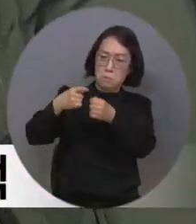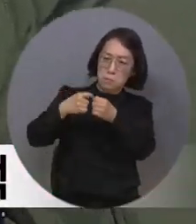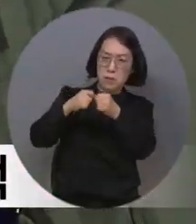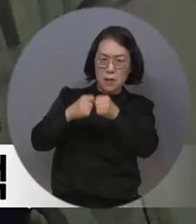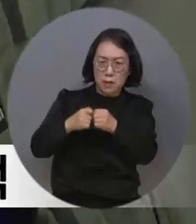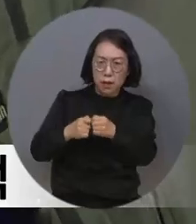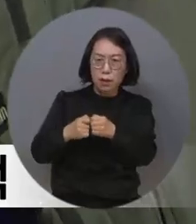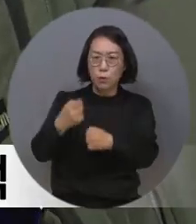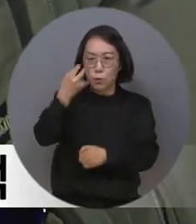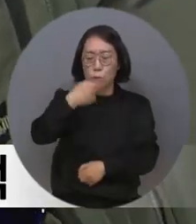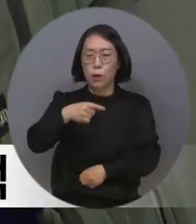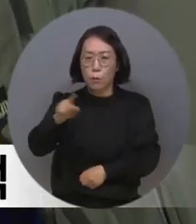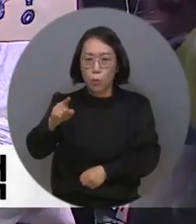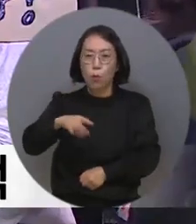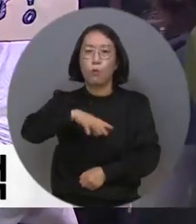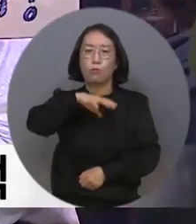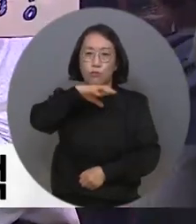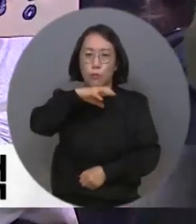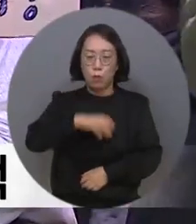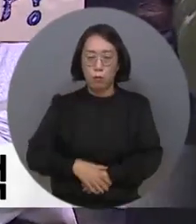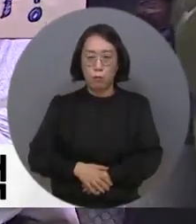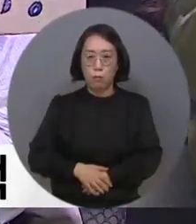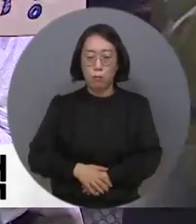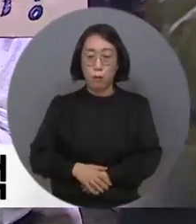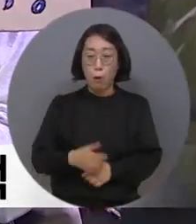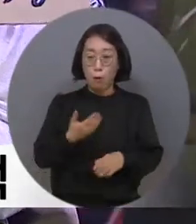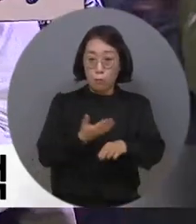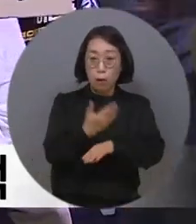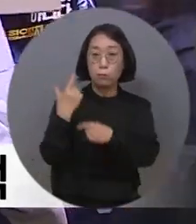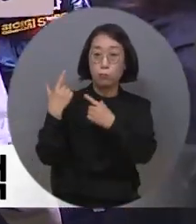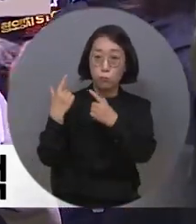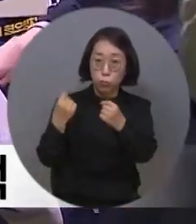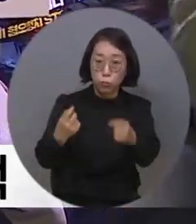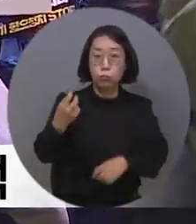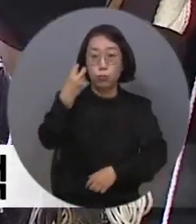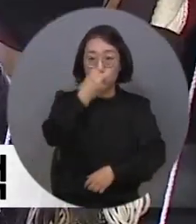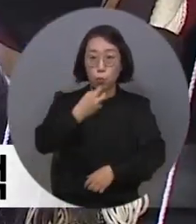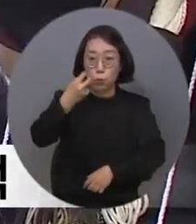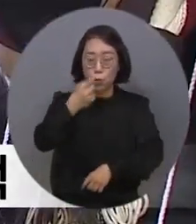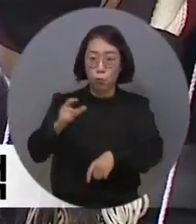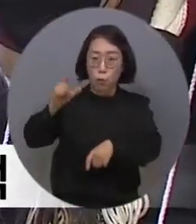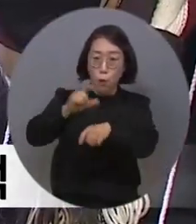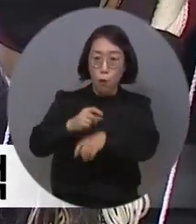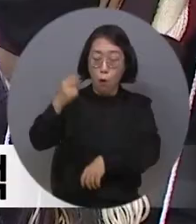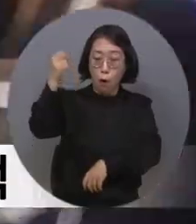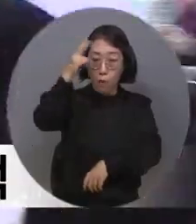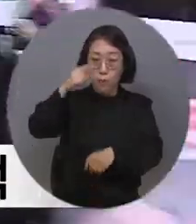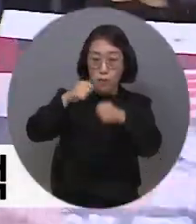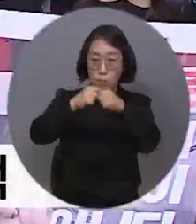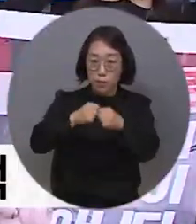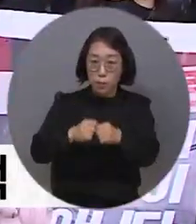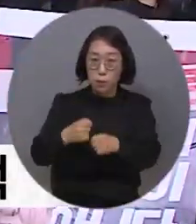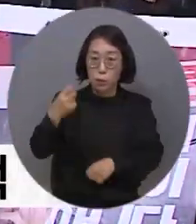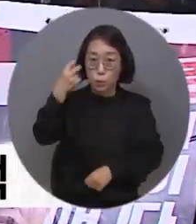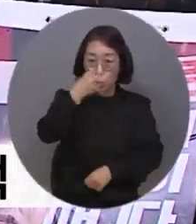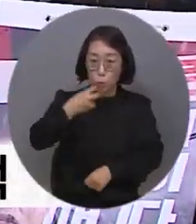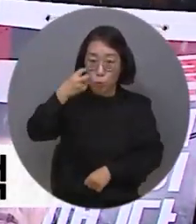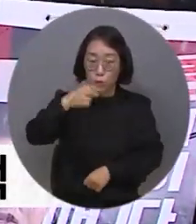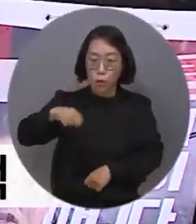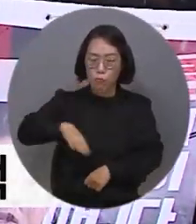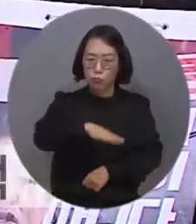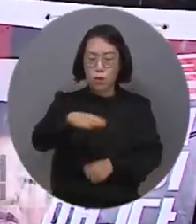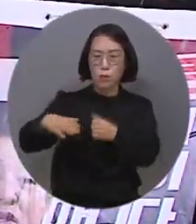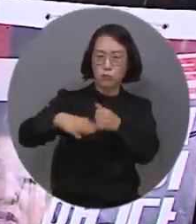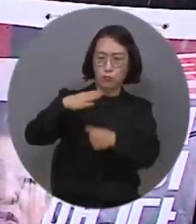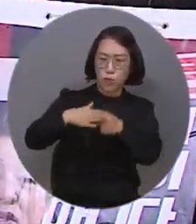나섰습니다. 관련 조사들이 정기적으로 이뤄지는 상황에서 갑작스러운 추가적인 조사는 이른바 전장현